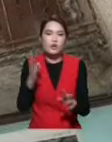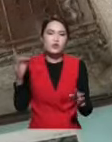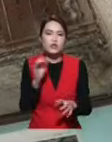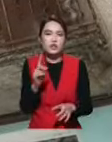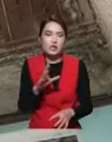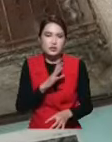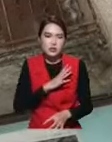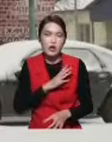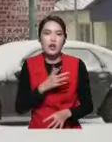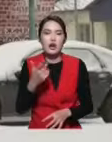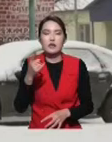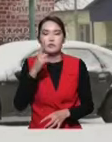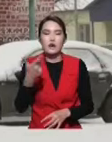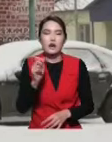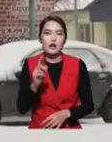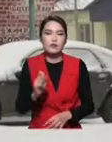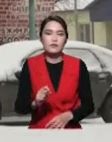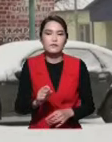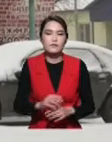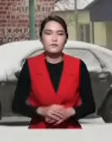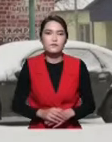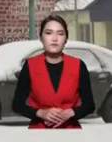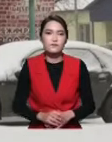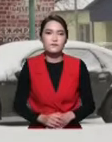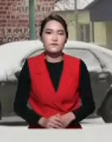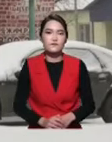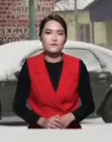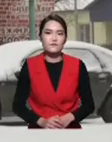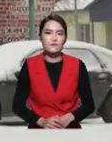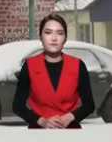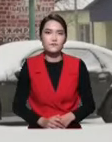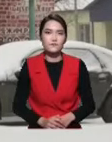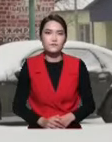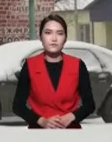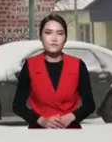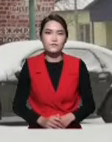смертоносную мину с пропаном. Анастасия Дроняк, Татьяна Рудометова, Анна Рахманова, Астана Таймс.